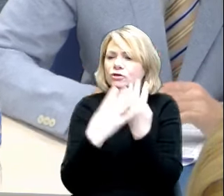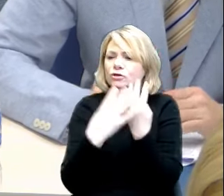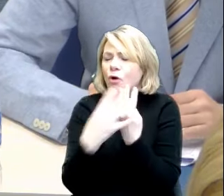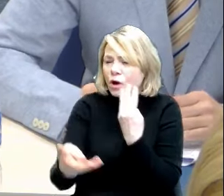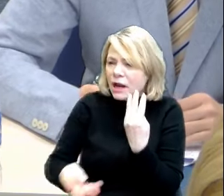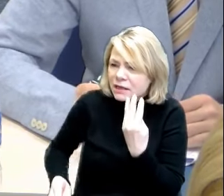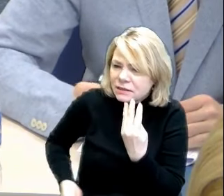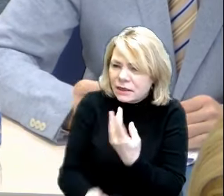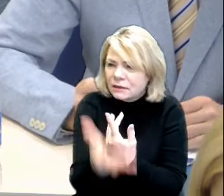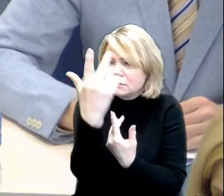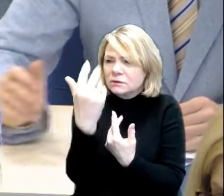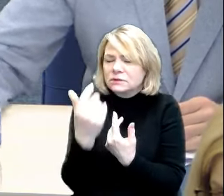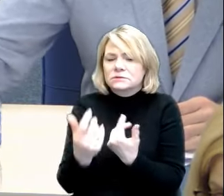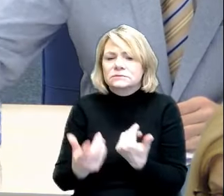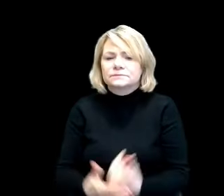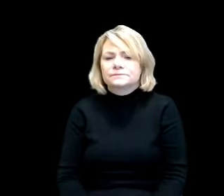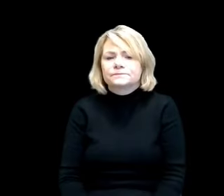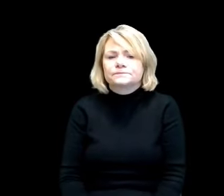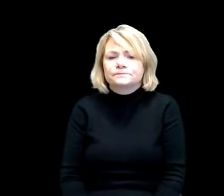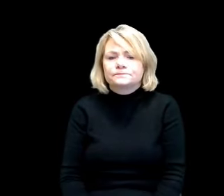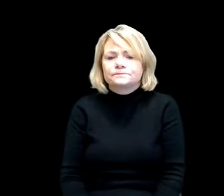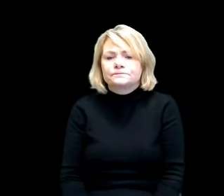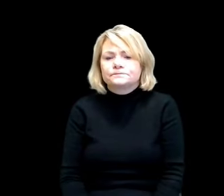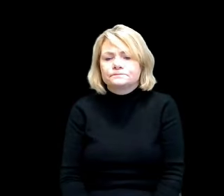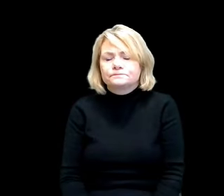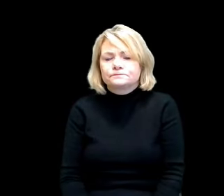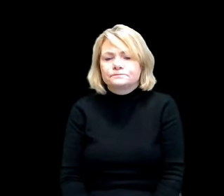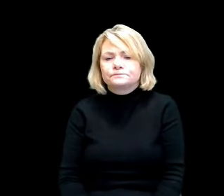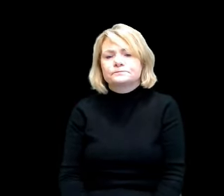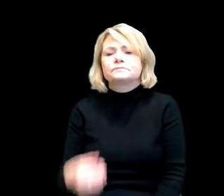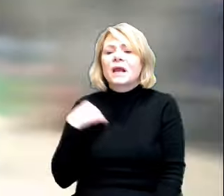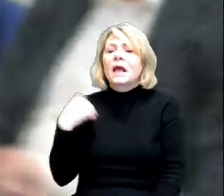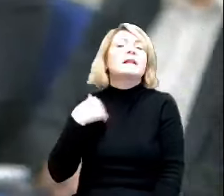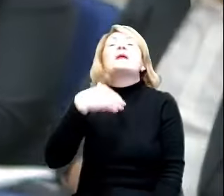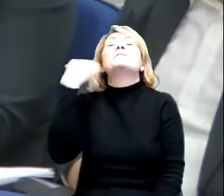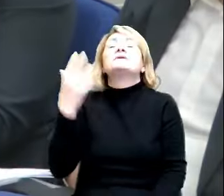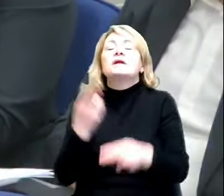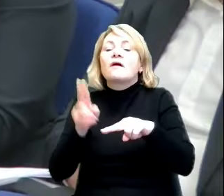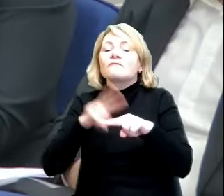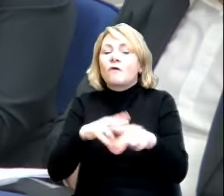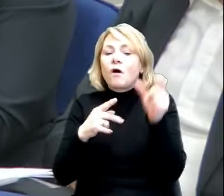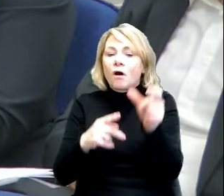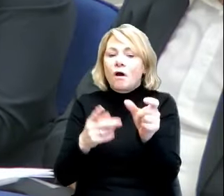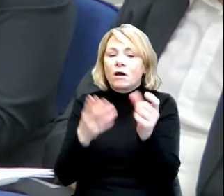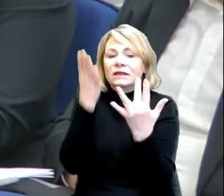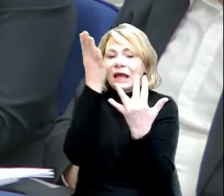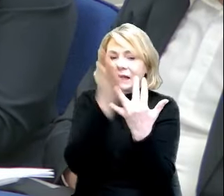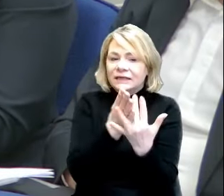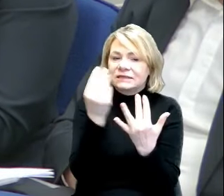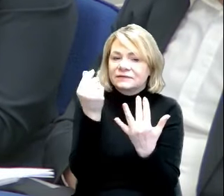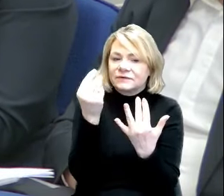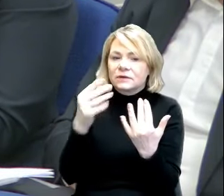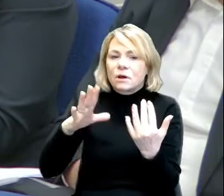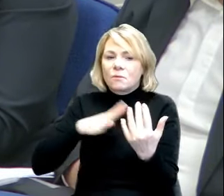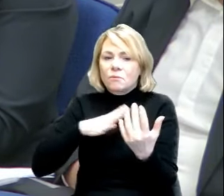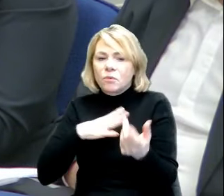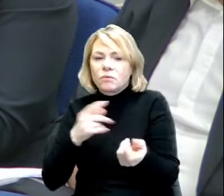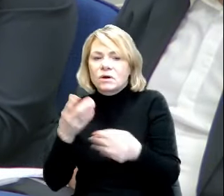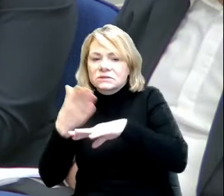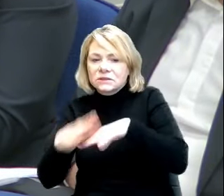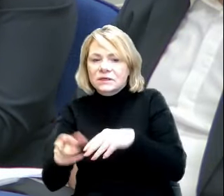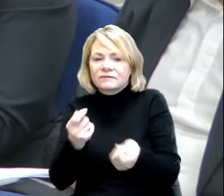riedulys laba diena visiem e šitas finansavimas dalinis buvo skirtas pagal vadovaujantis 21